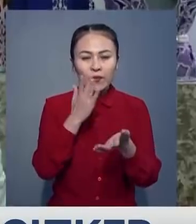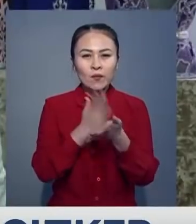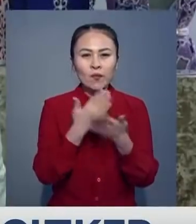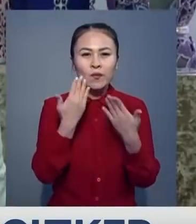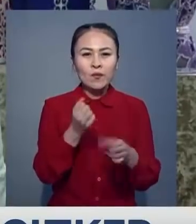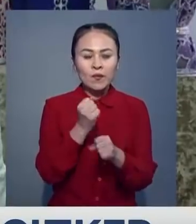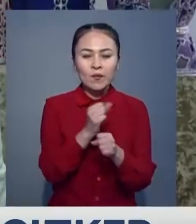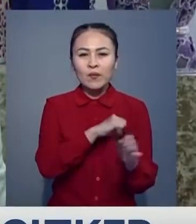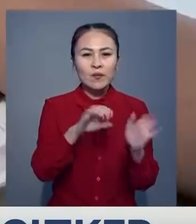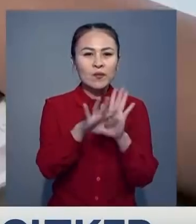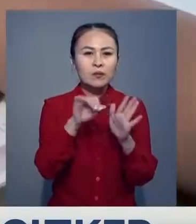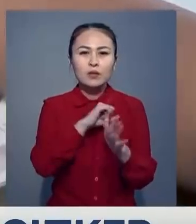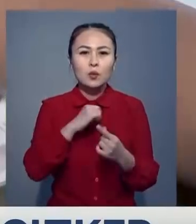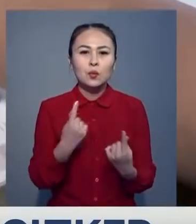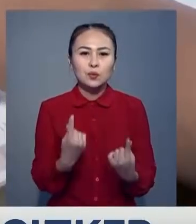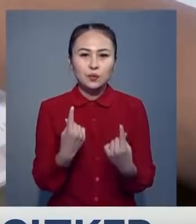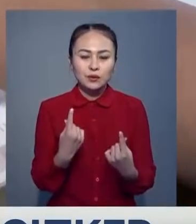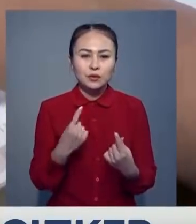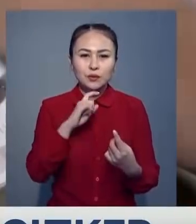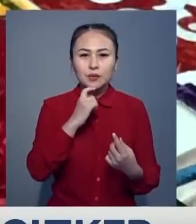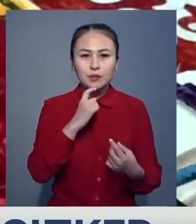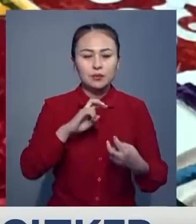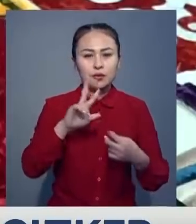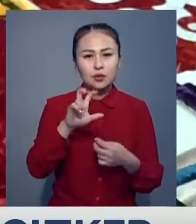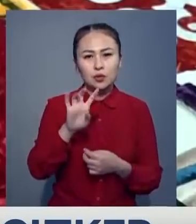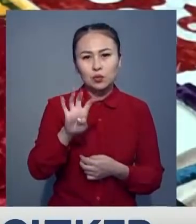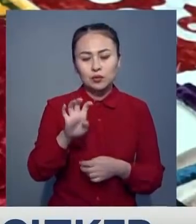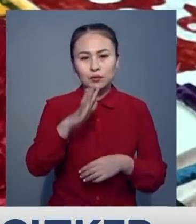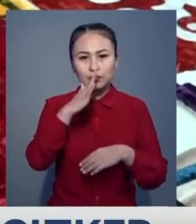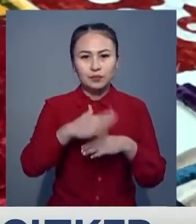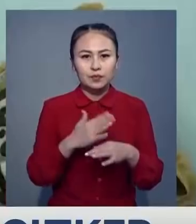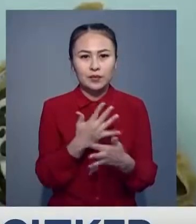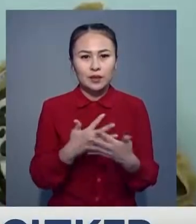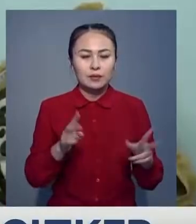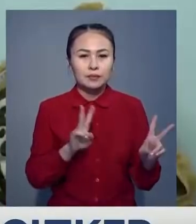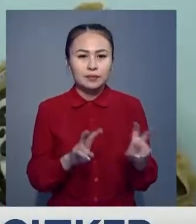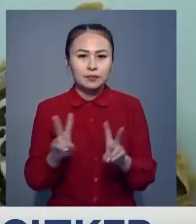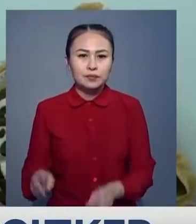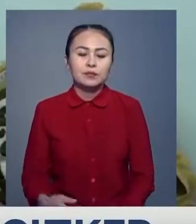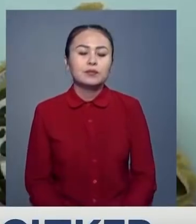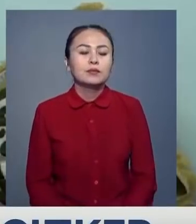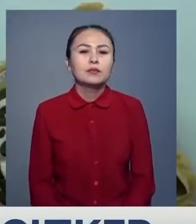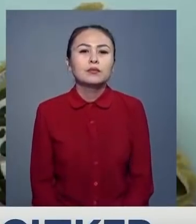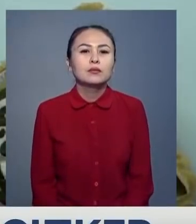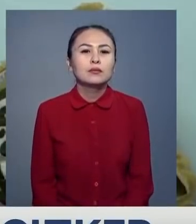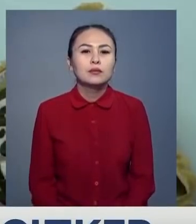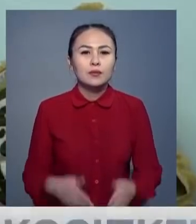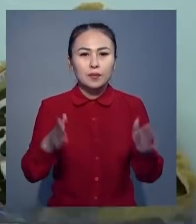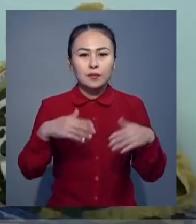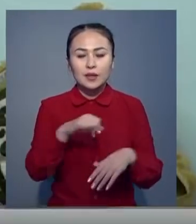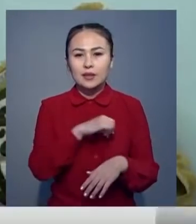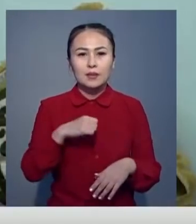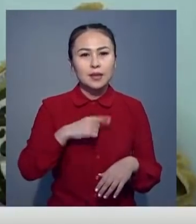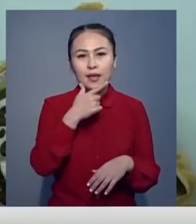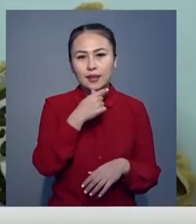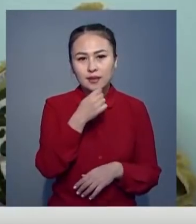Тұтынушының таңдауы ең күрделі түрлеріне түседі екен. Ол 300-400 жиынтықтан тұратын төр көрпелер. Ең күрделісі көрпешенің ең